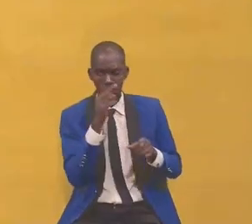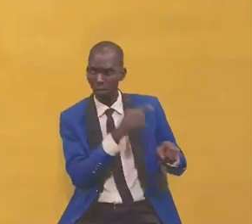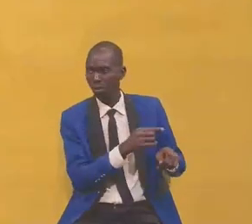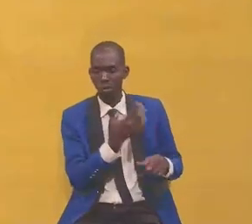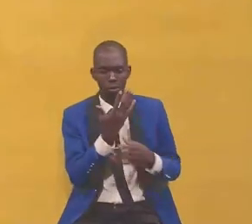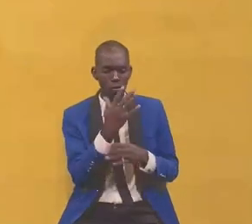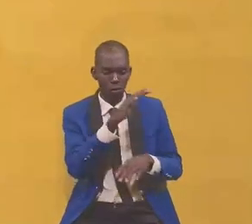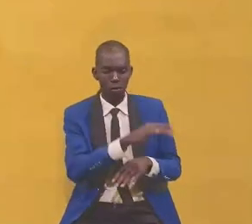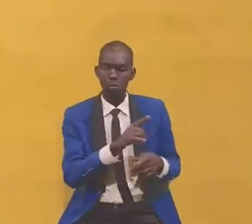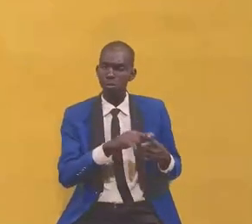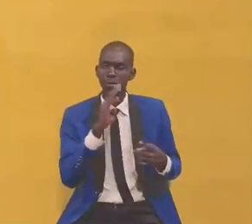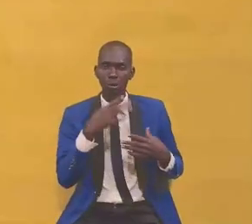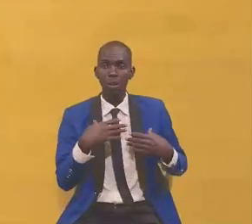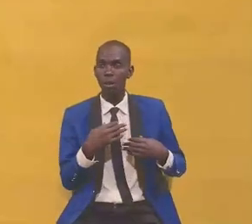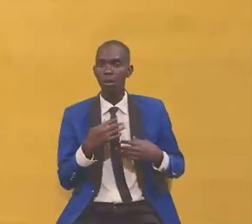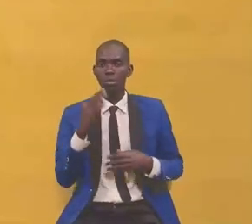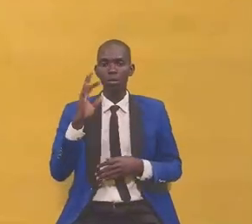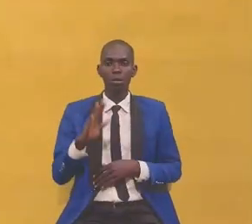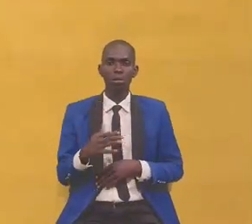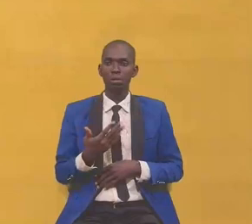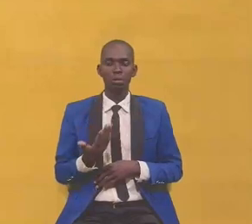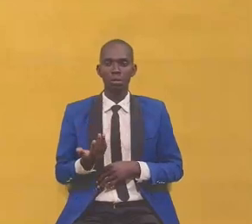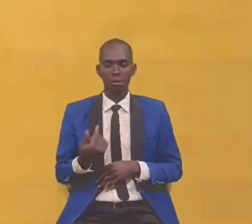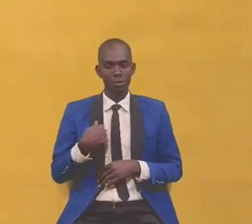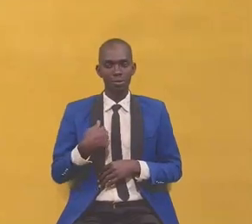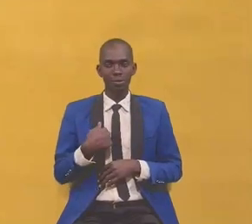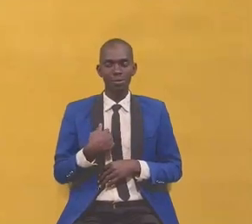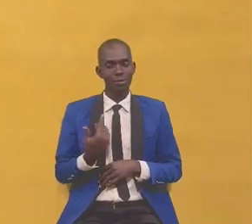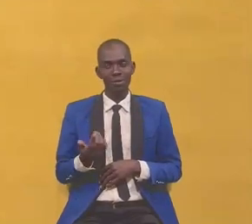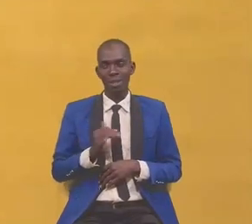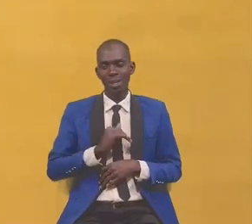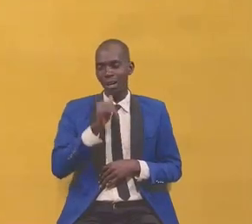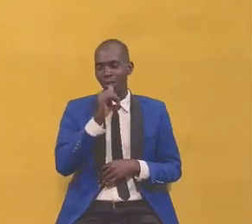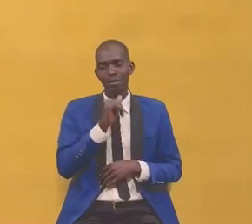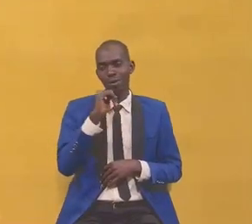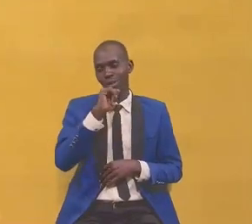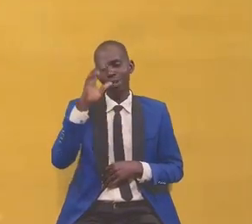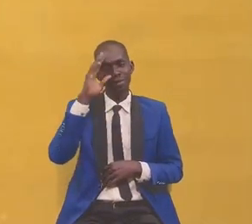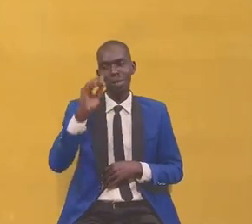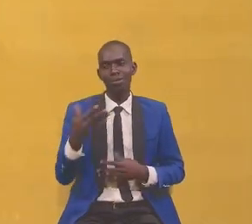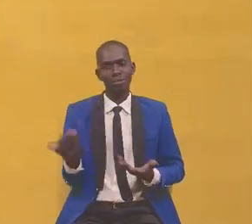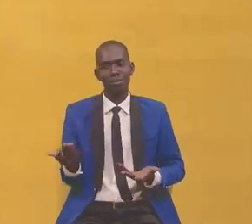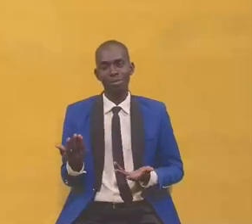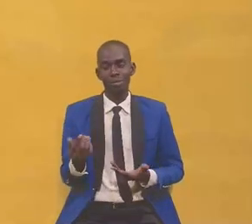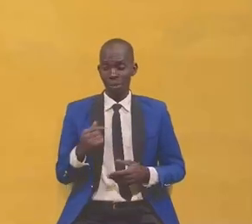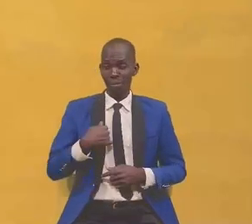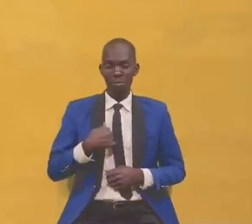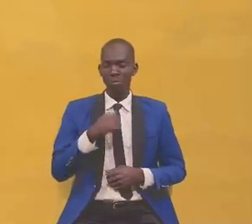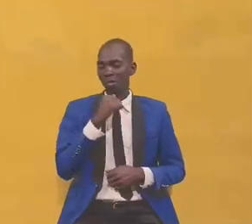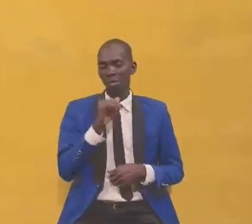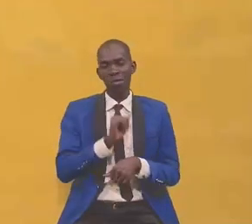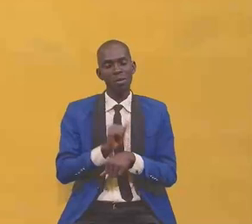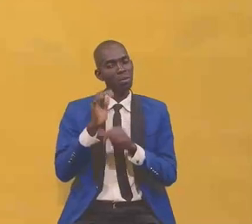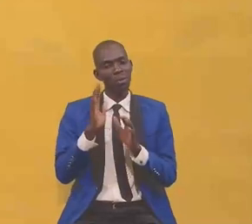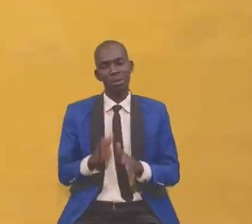Pasteur, premièrement, je ne suis pas un homme. Deuxièmement, je ne suis pas un ouvrier. Troisièmement, je